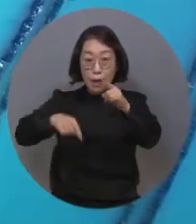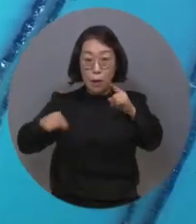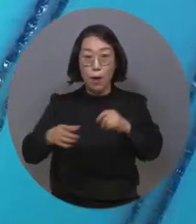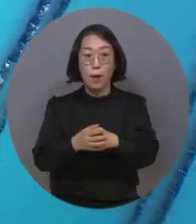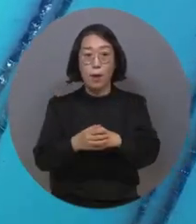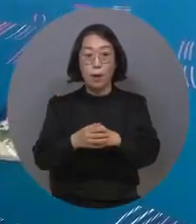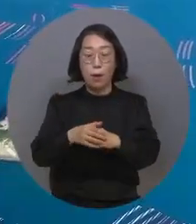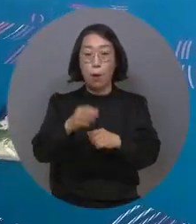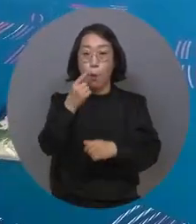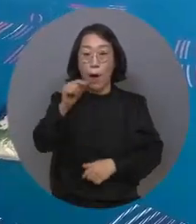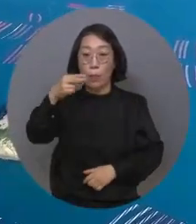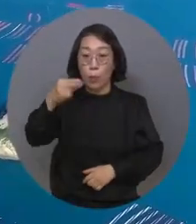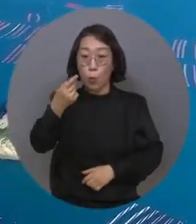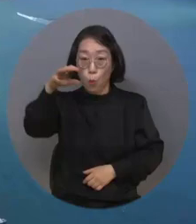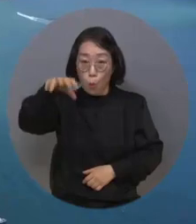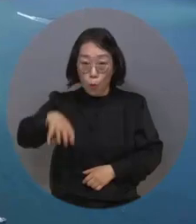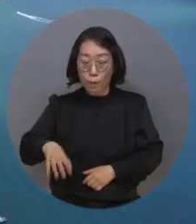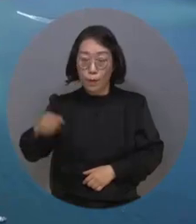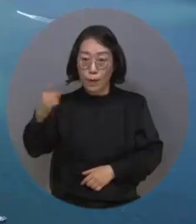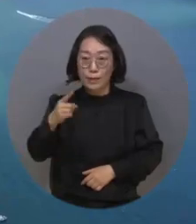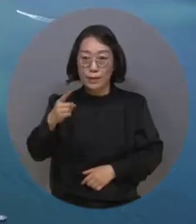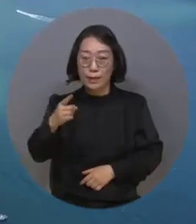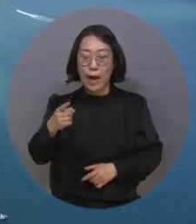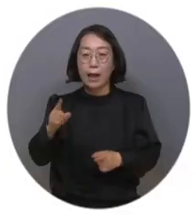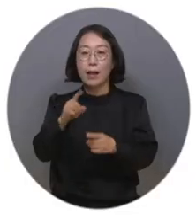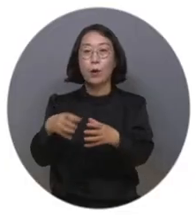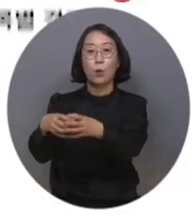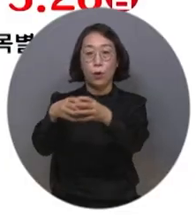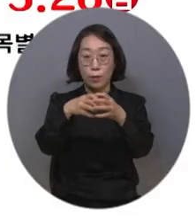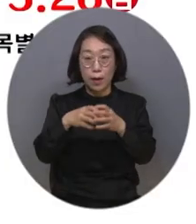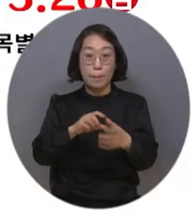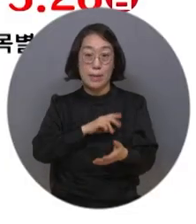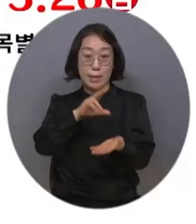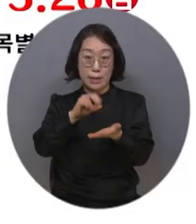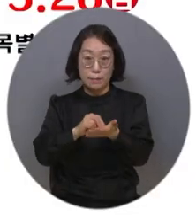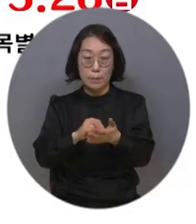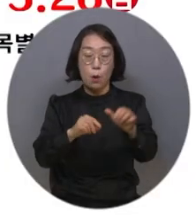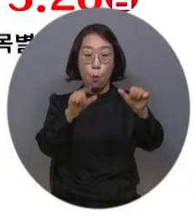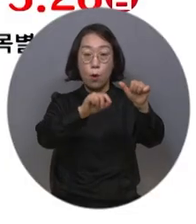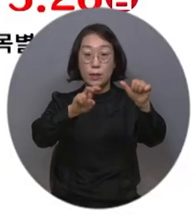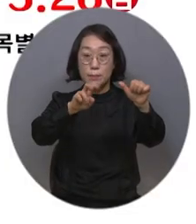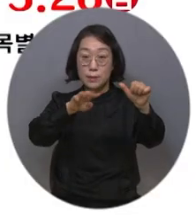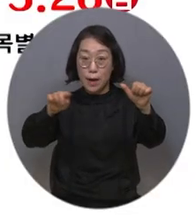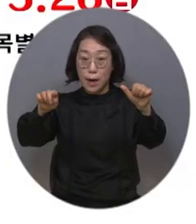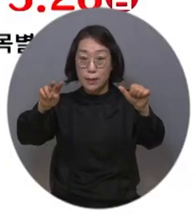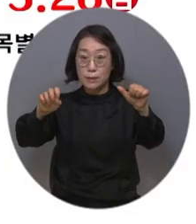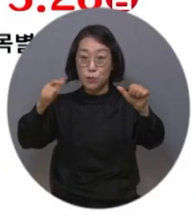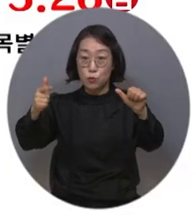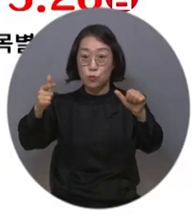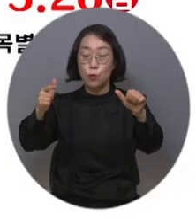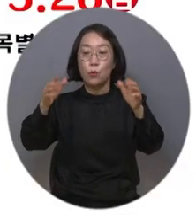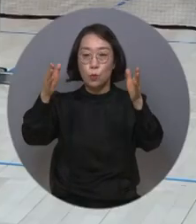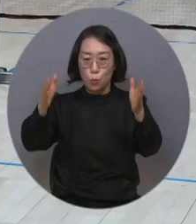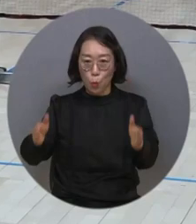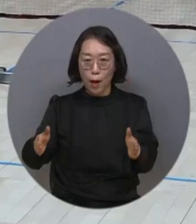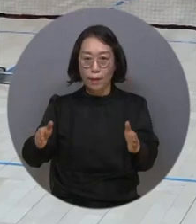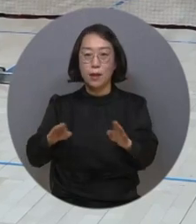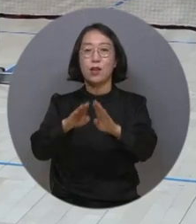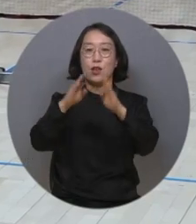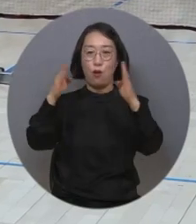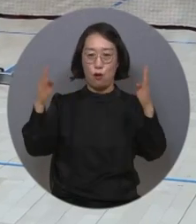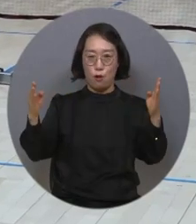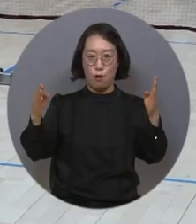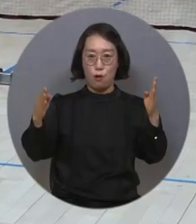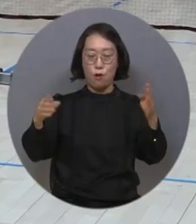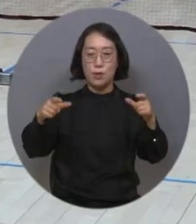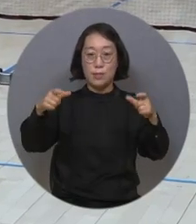섬 완도에서 함께 뛰자 하나로 라는 구호 아래 오는 5월 24일부터 5월 26일까지 열릴 예정이라 지역